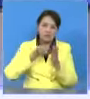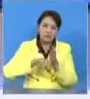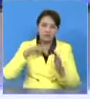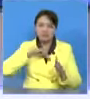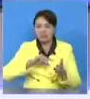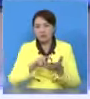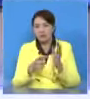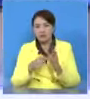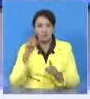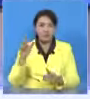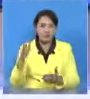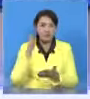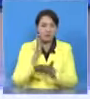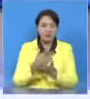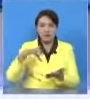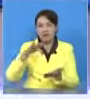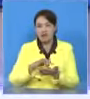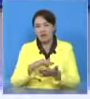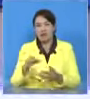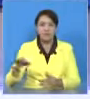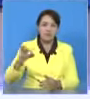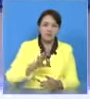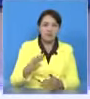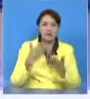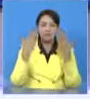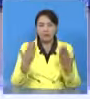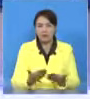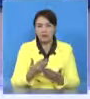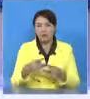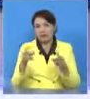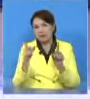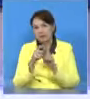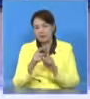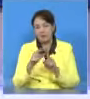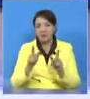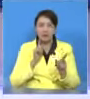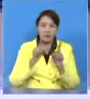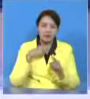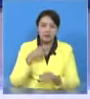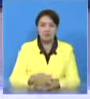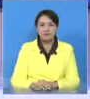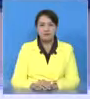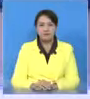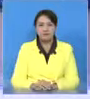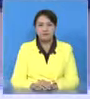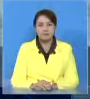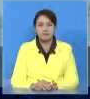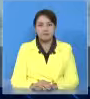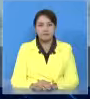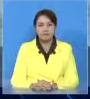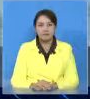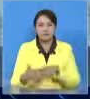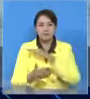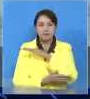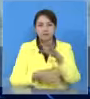жатқан тұрғындар бар. Қаладағы жағдай және аудандардағы ахуал бүгінгі баспасөз мәслихатында айтылды. Соңғы тәулік